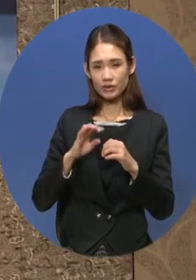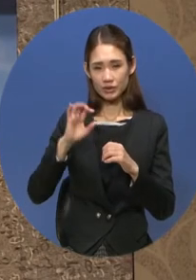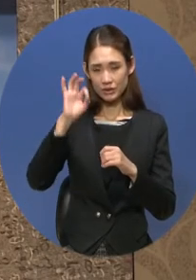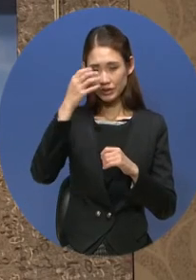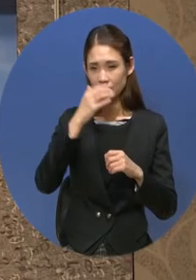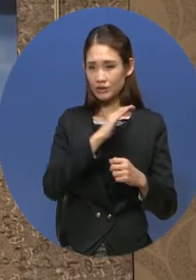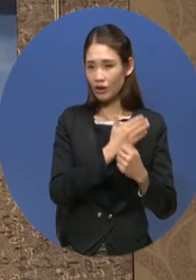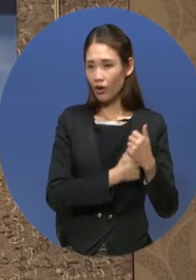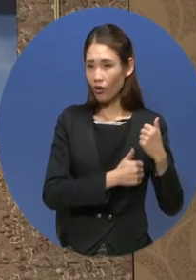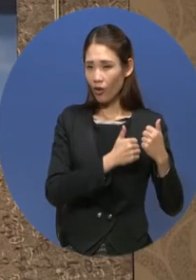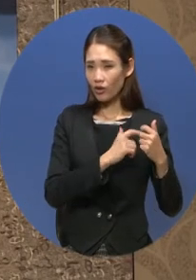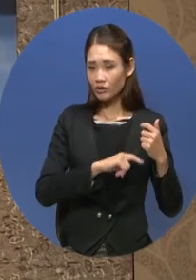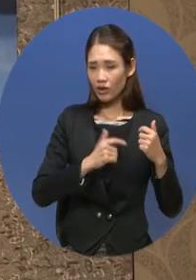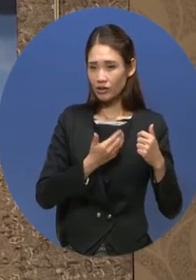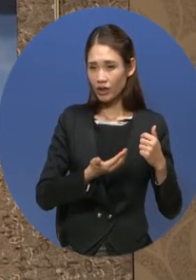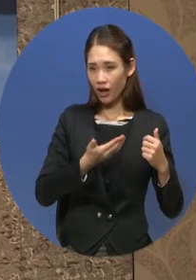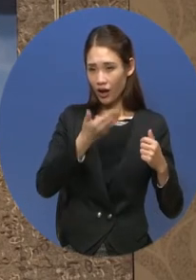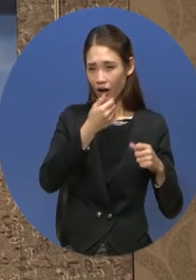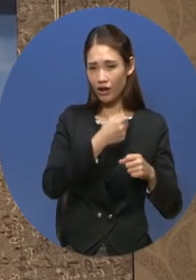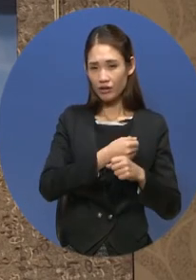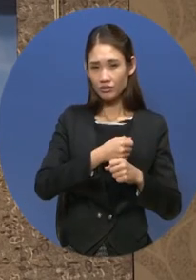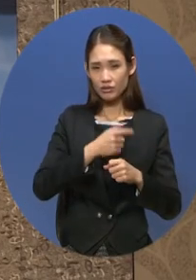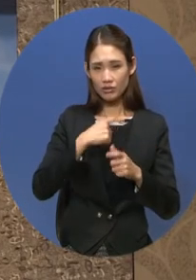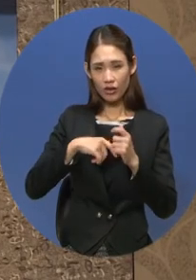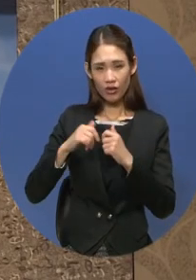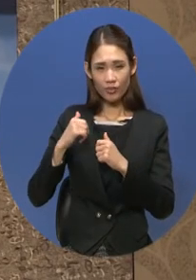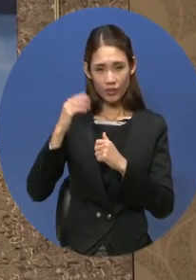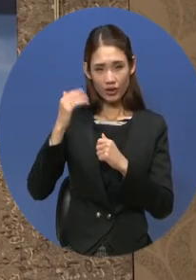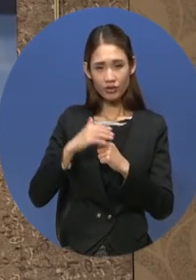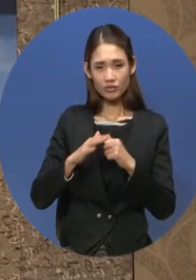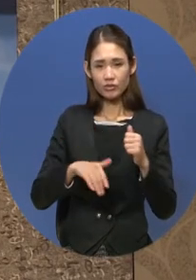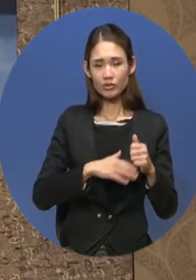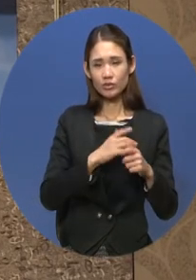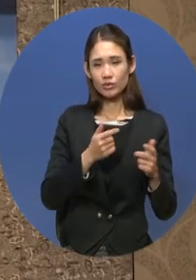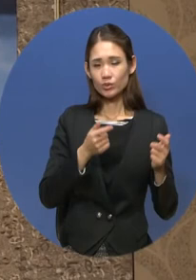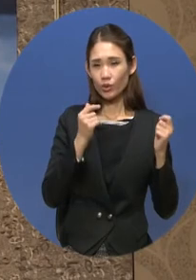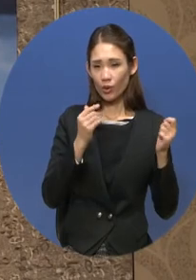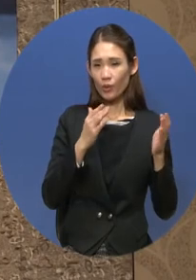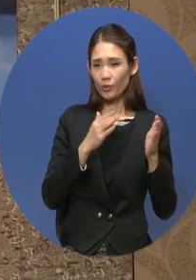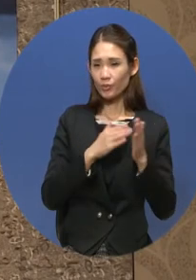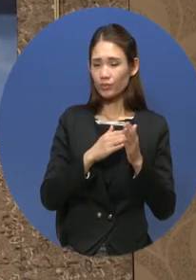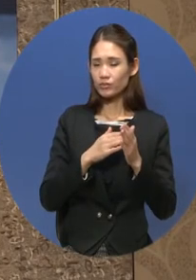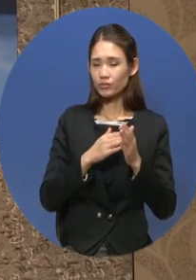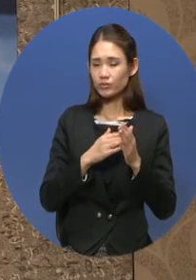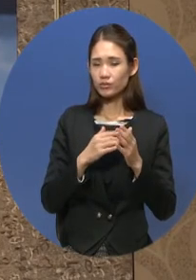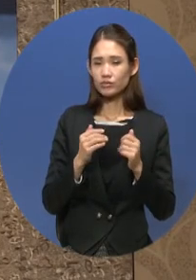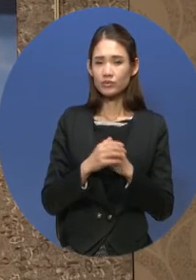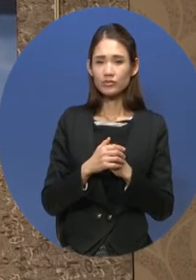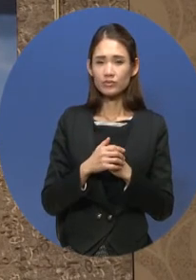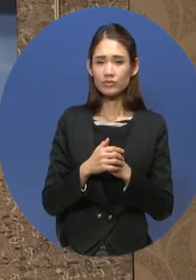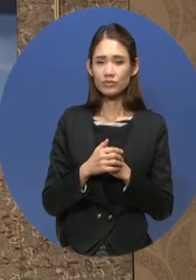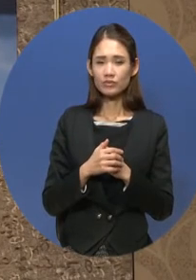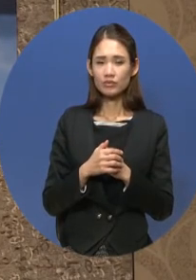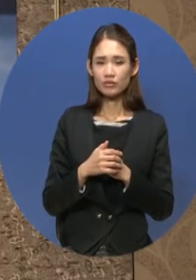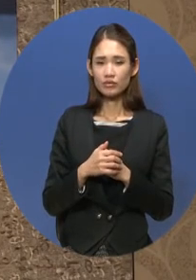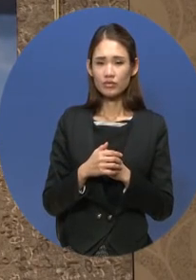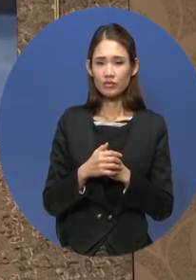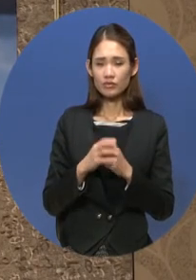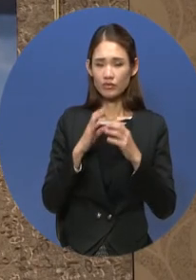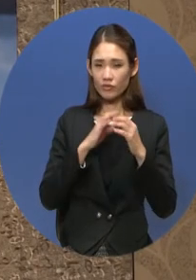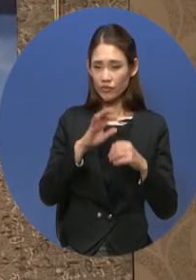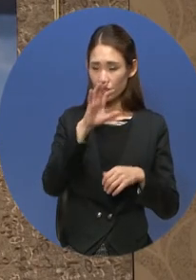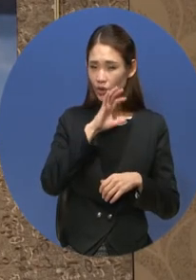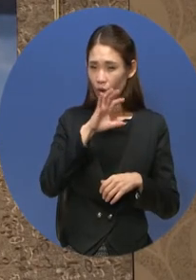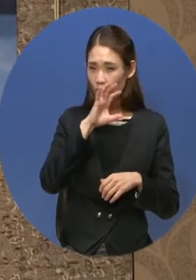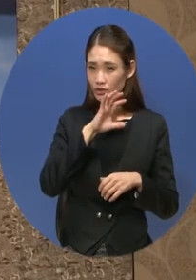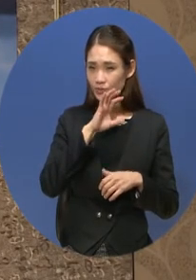쌓아야 훌륭한 예술인으로 커나갈 수가 있는데 네. 지금 상황은 졸업하면 끝이잖아요. 예. 그러니까